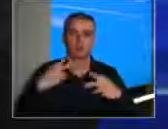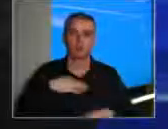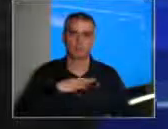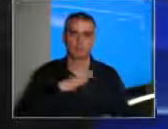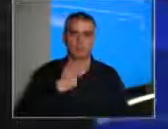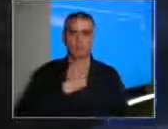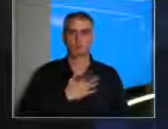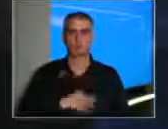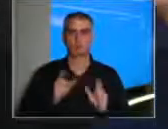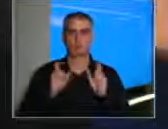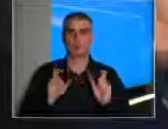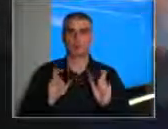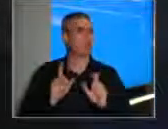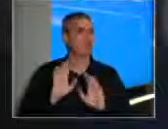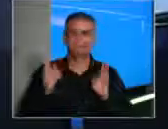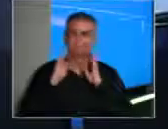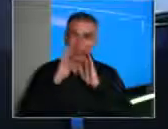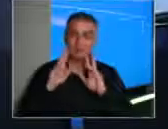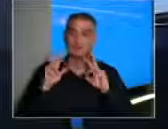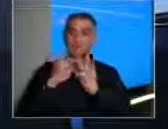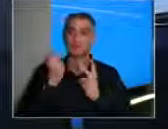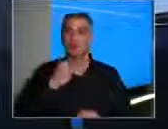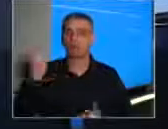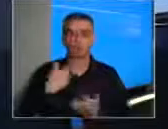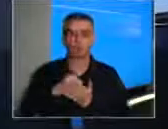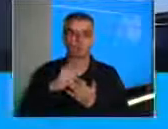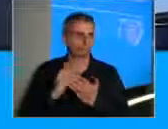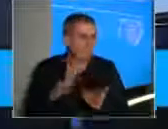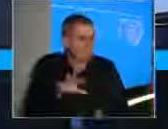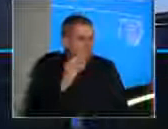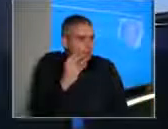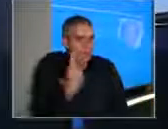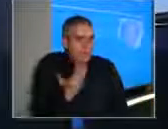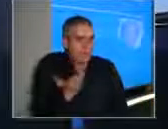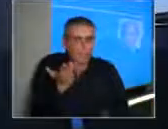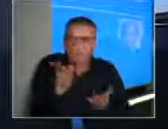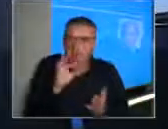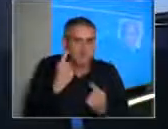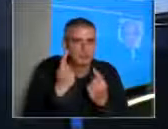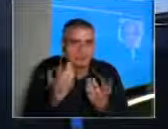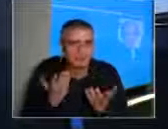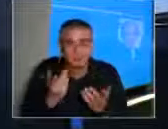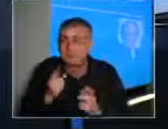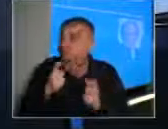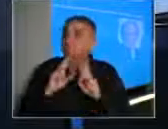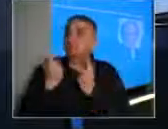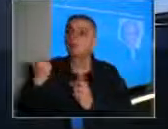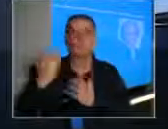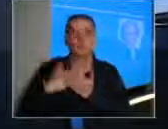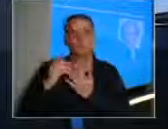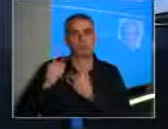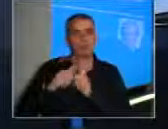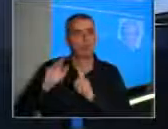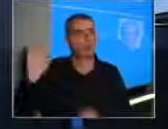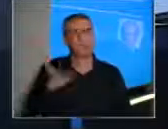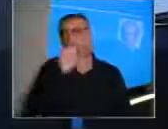זה מה שאנחנו רוצים למנוע. וזה פשוט לא יאמן שהציבור הימני ממשיך. איפה מצאת את עצמך? איפה מצאת את עצמך? זה פשוט לא יאמן שהציבור הימני ממשיך להיות ילד כפות